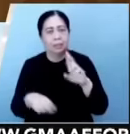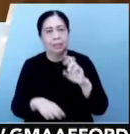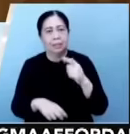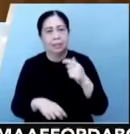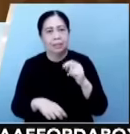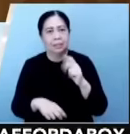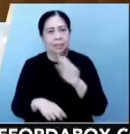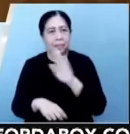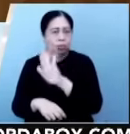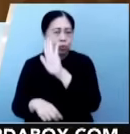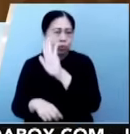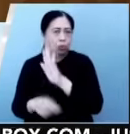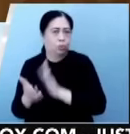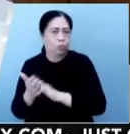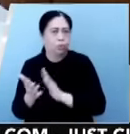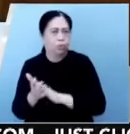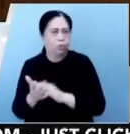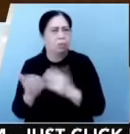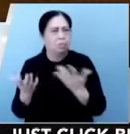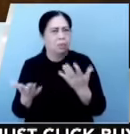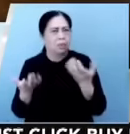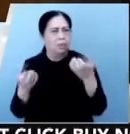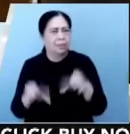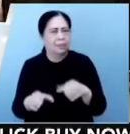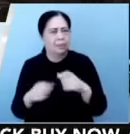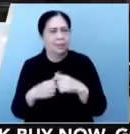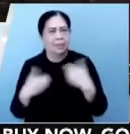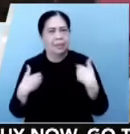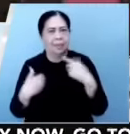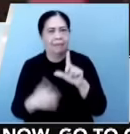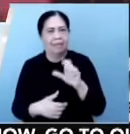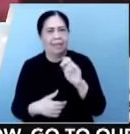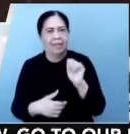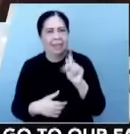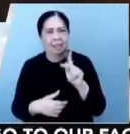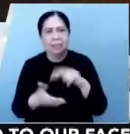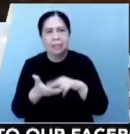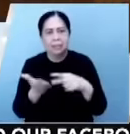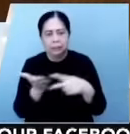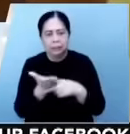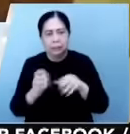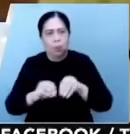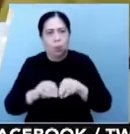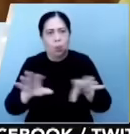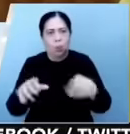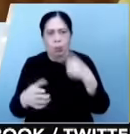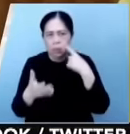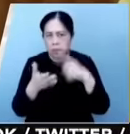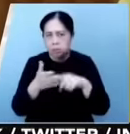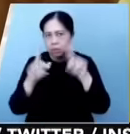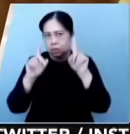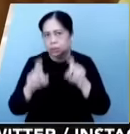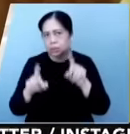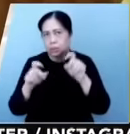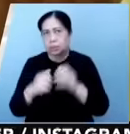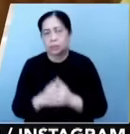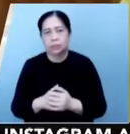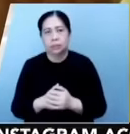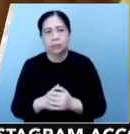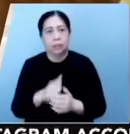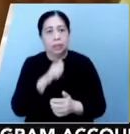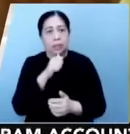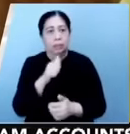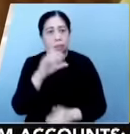WVSU, malakas ang posibilidad na nagkaroon ng leakage base sa kanilang initial na investigasyon. It's not yet